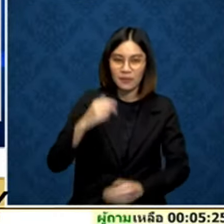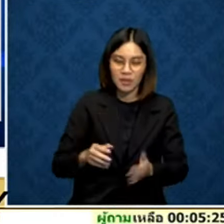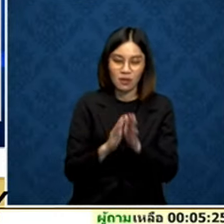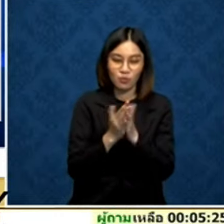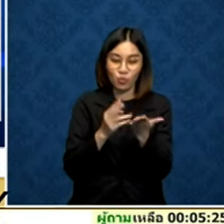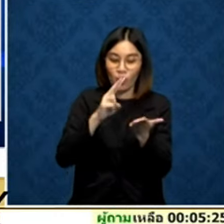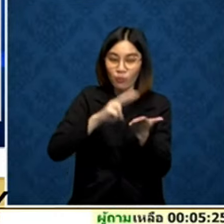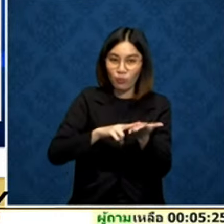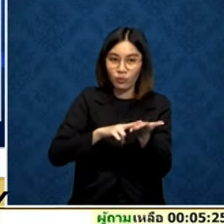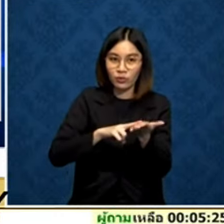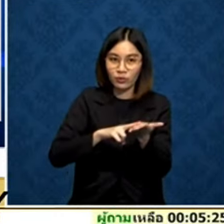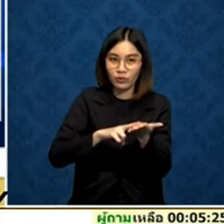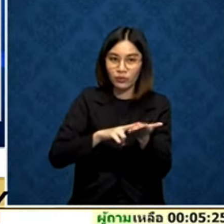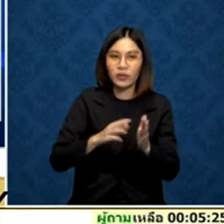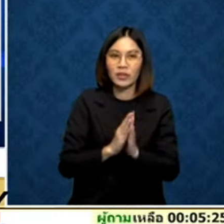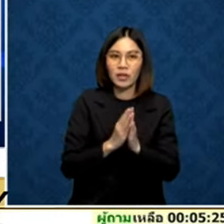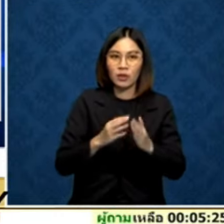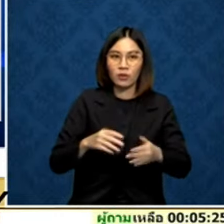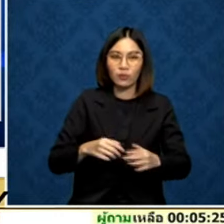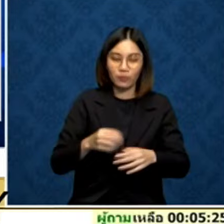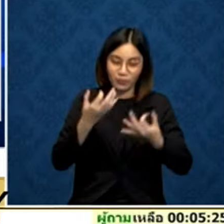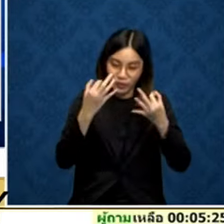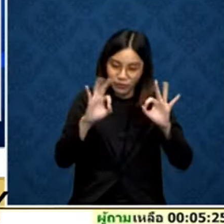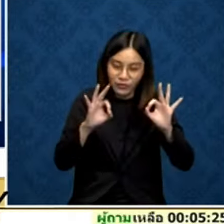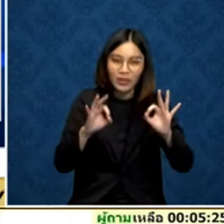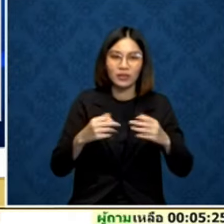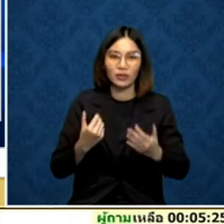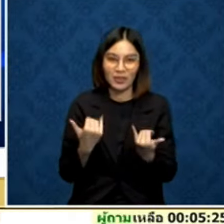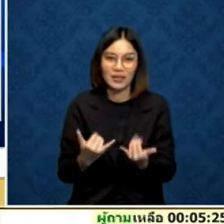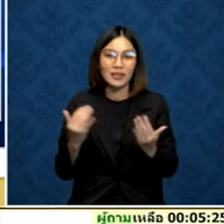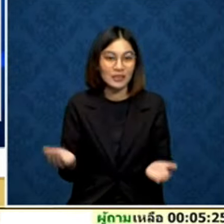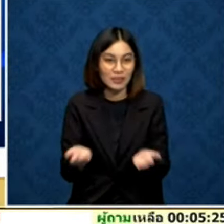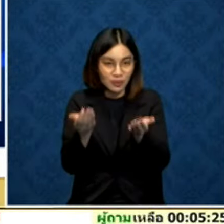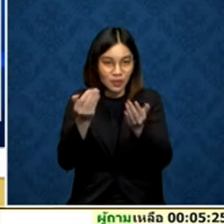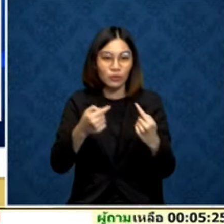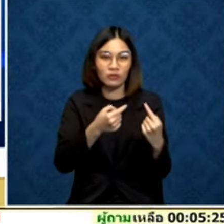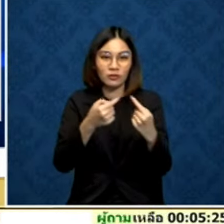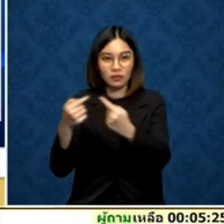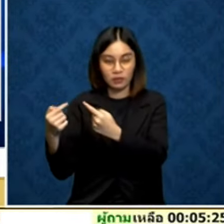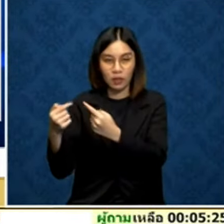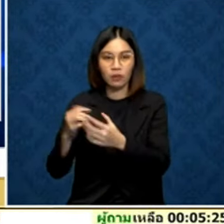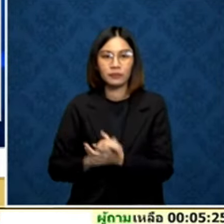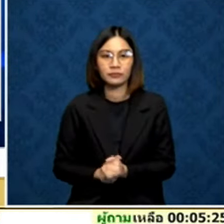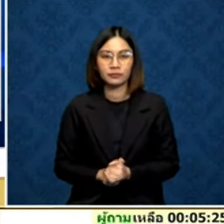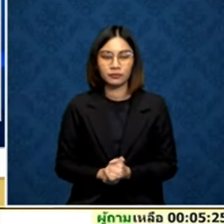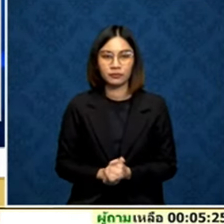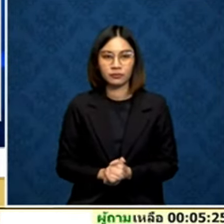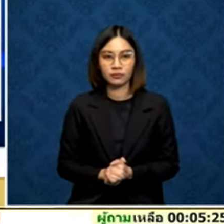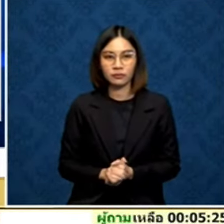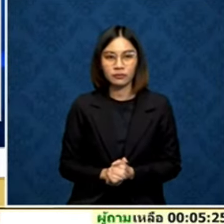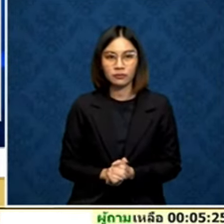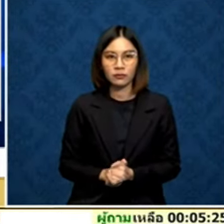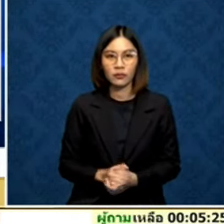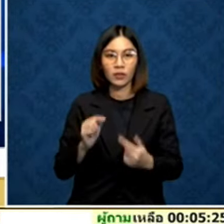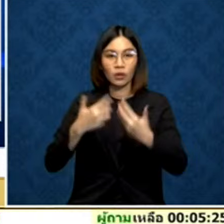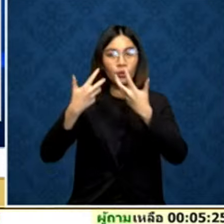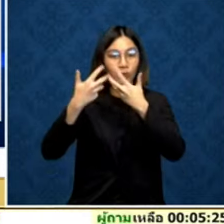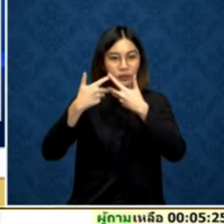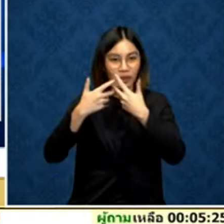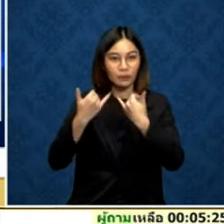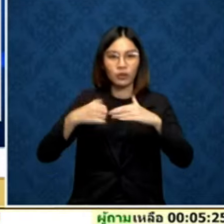ให้กับเขาที่จะเข้ามาเป็นการชั่วคราวนะครับเราก็จะมีการกระตุ้นตรงนี้ต่อไปอย่างต่อเนื่องนะครับภาคอุตสาหกรรมเนี่ยก็ตก